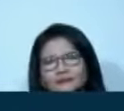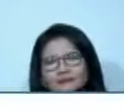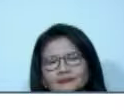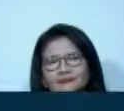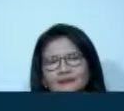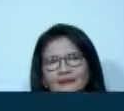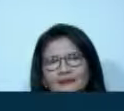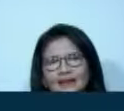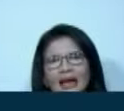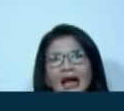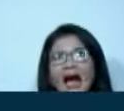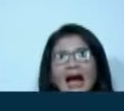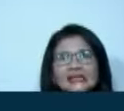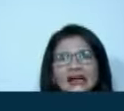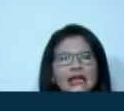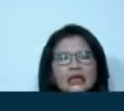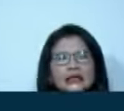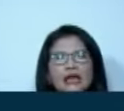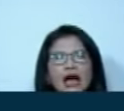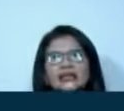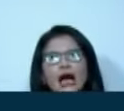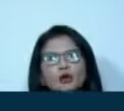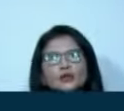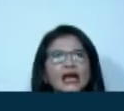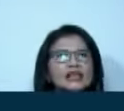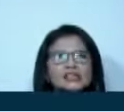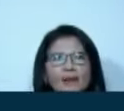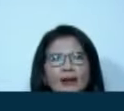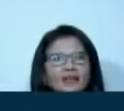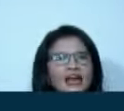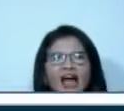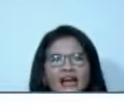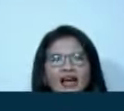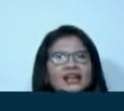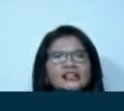Dan saya tidak takut tidak punya jabatan, Mas Anies.